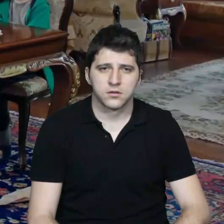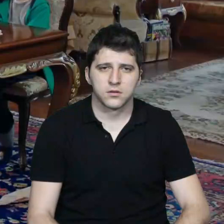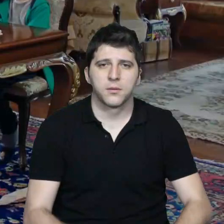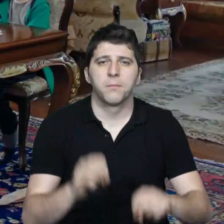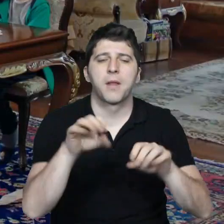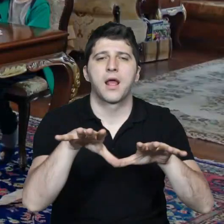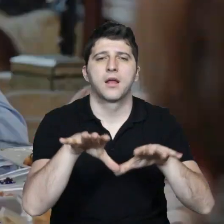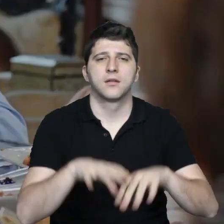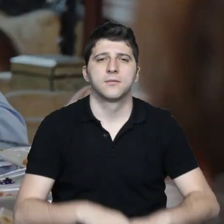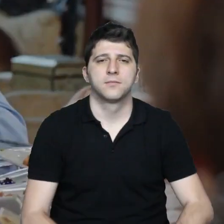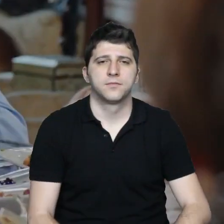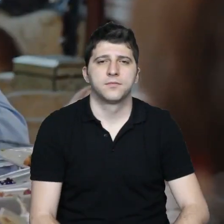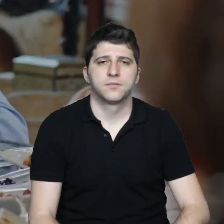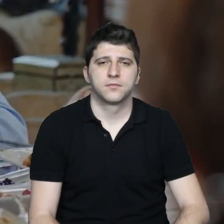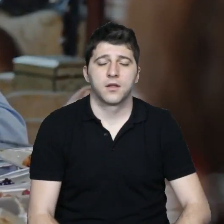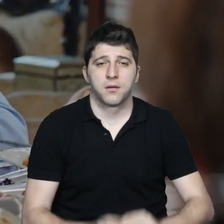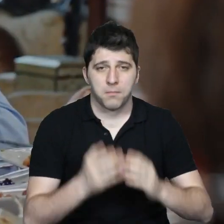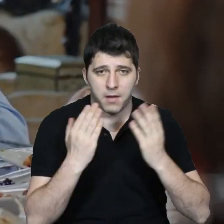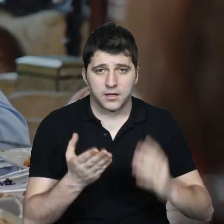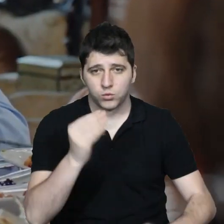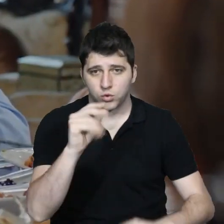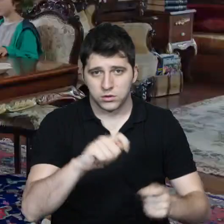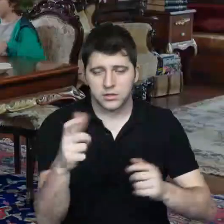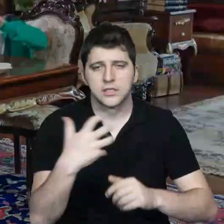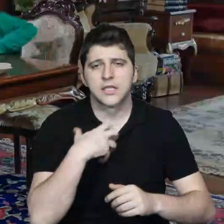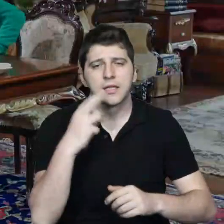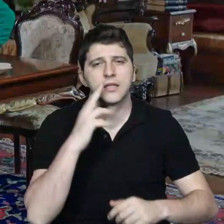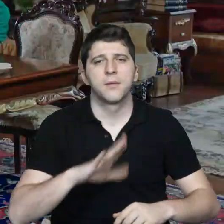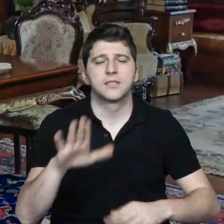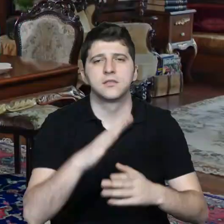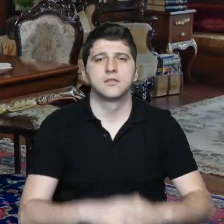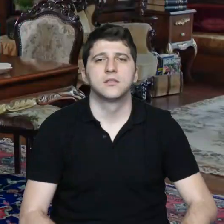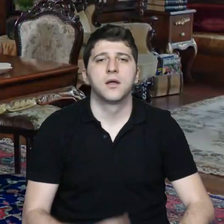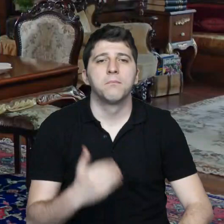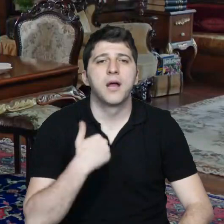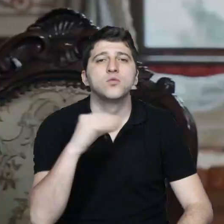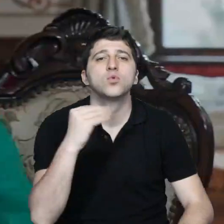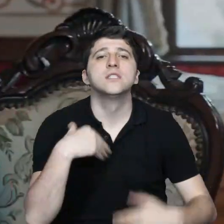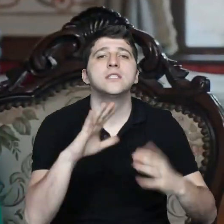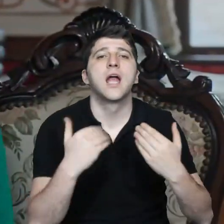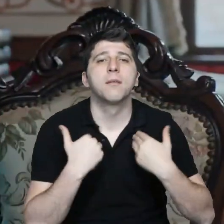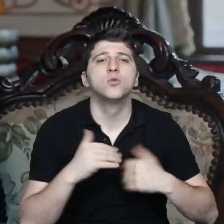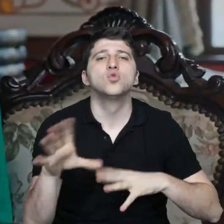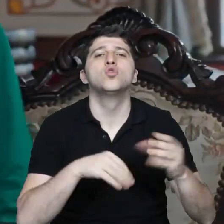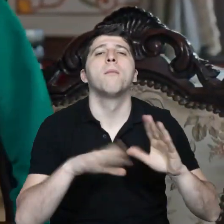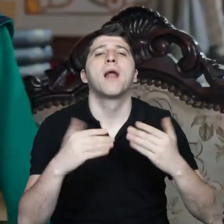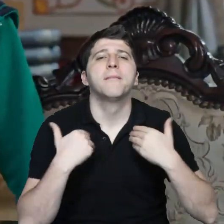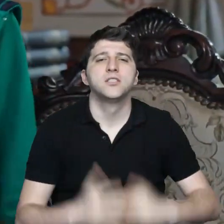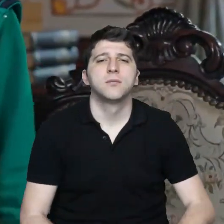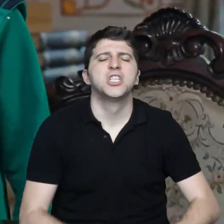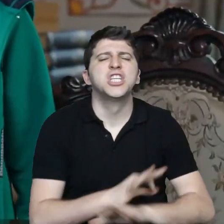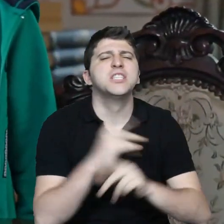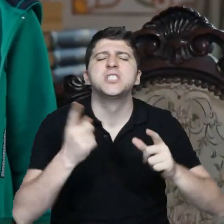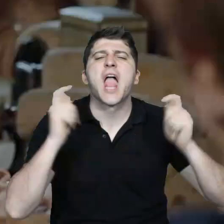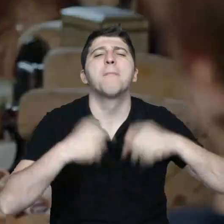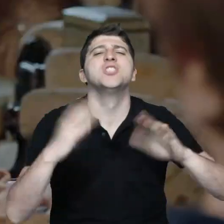Bırak. Kaldırtmadı. Madem çocuk düşürdü kendi temizlesin. Ben çocuk değilim. Toplamayacağım da hiçbir